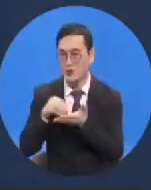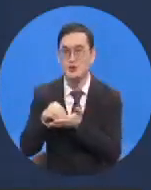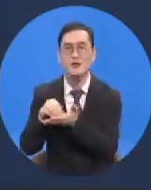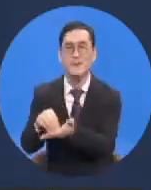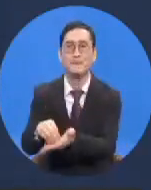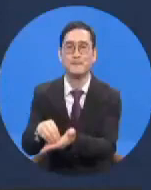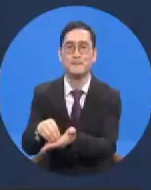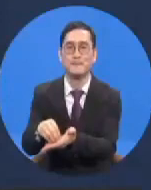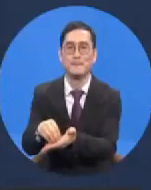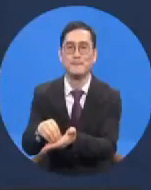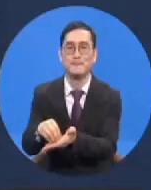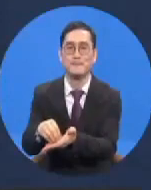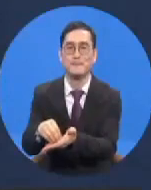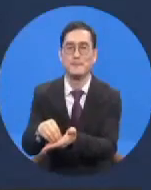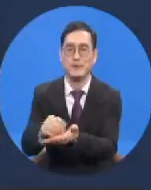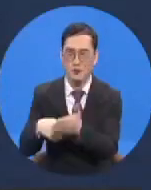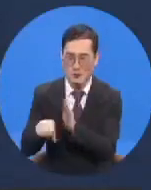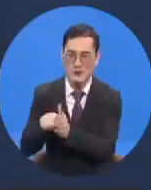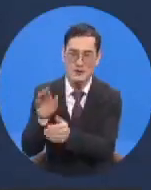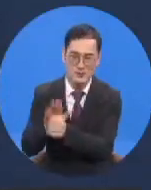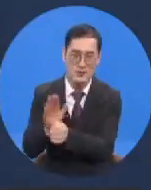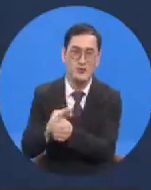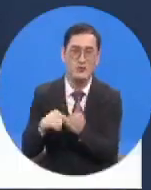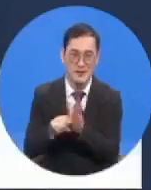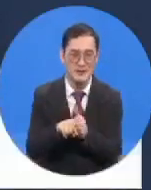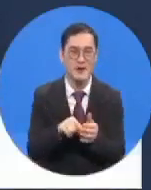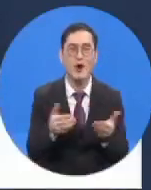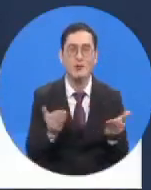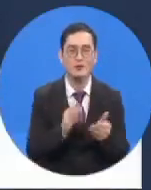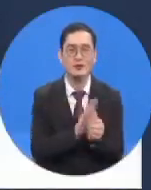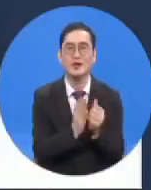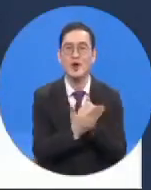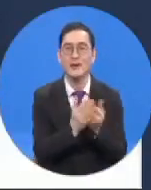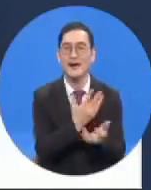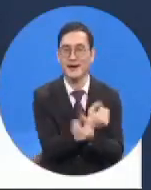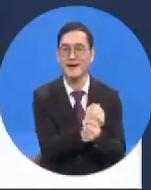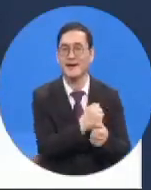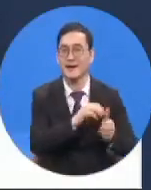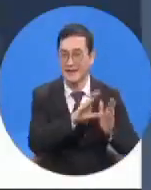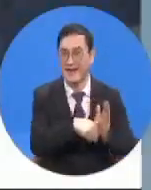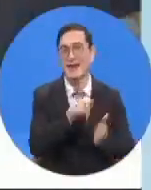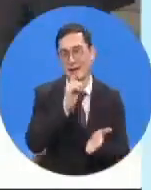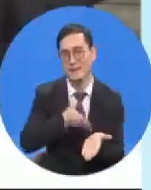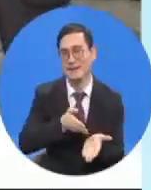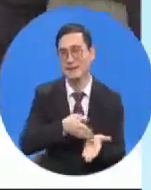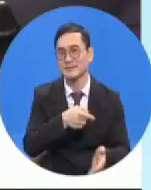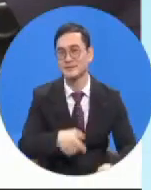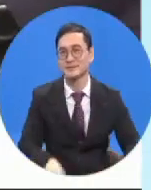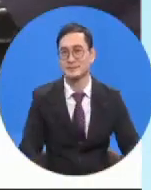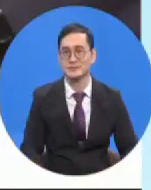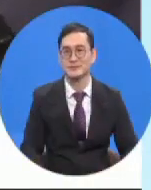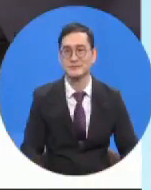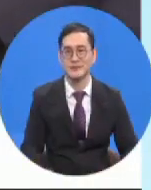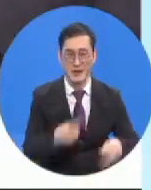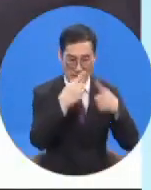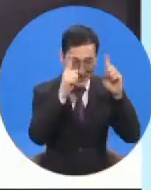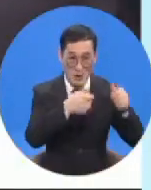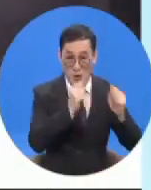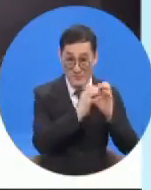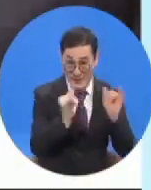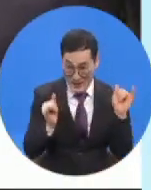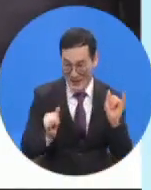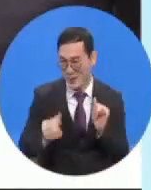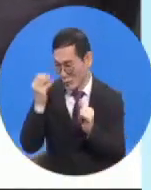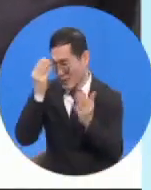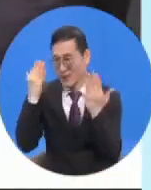한 건데요. 네. 이런 거죠. 대학을 졸업해서 취업하는 사람과 네. 고등학교를 졸업 취업하는 사람의 임금 격차도 크고 이런